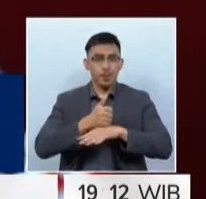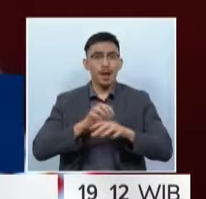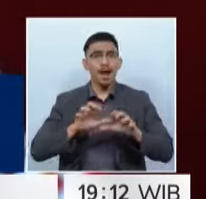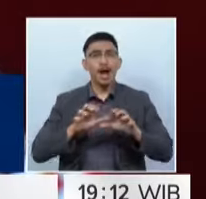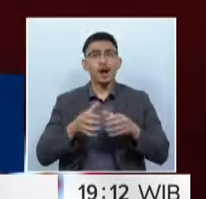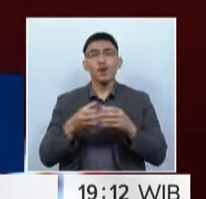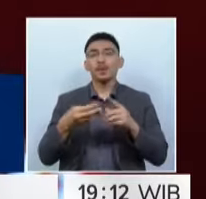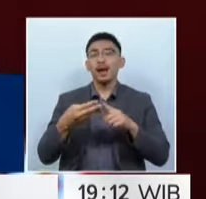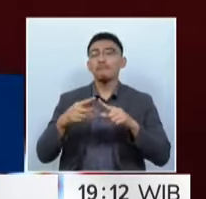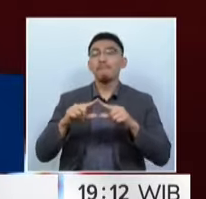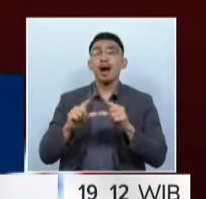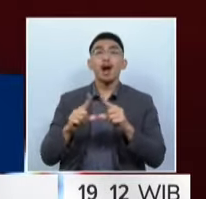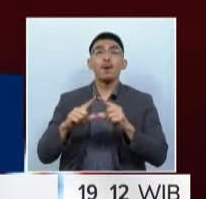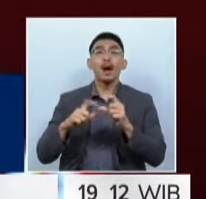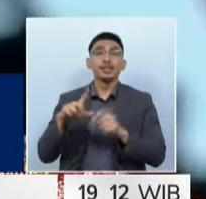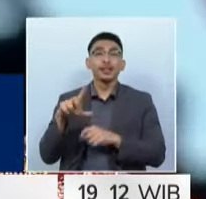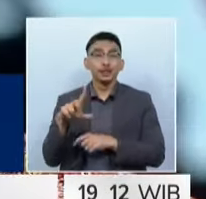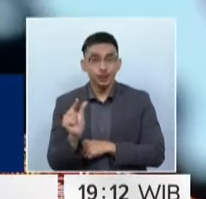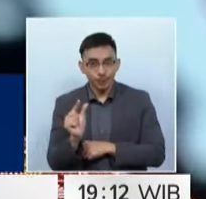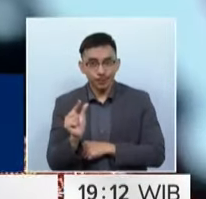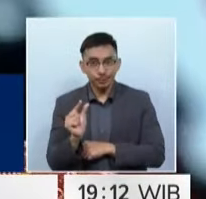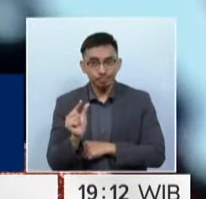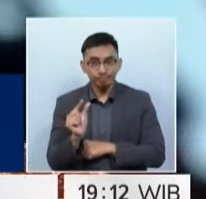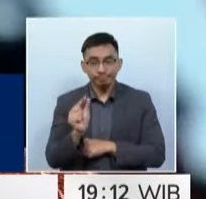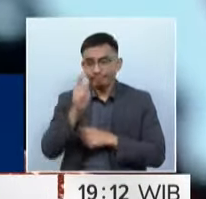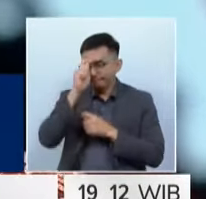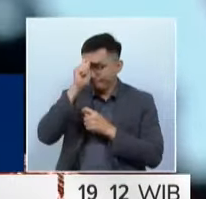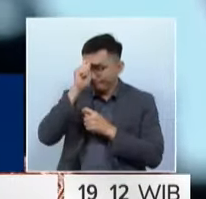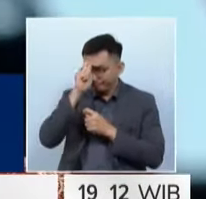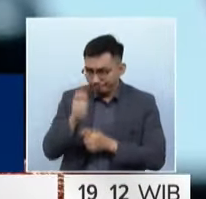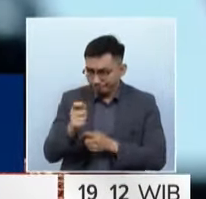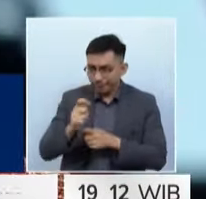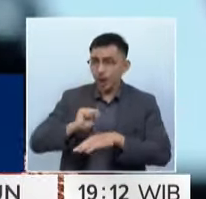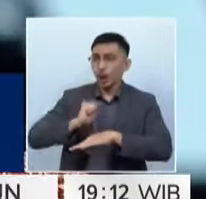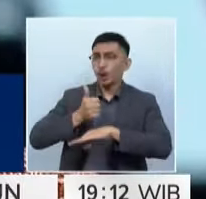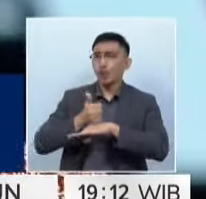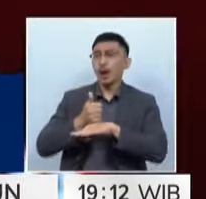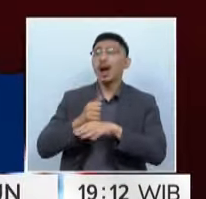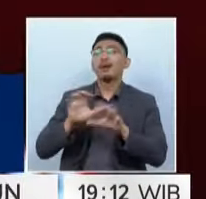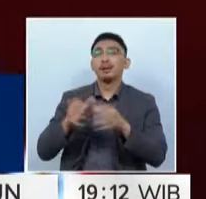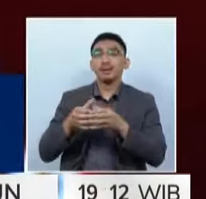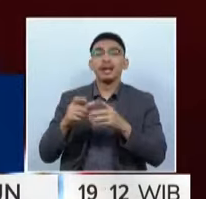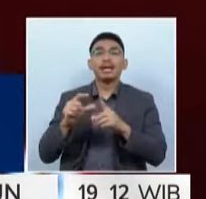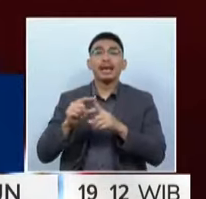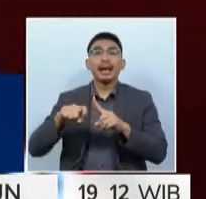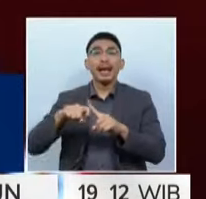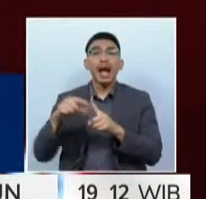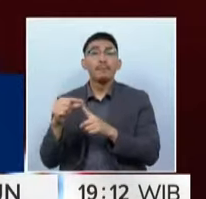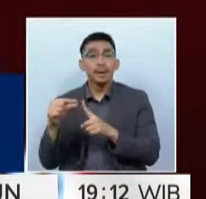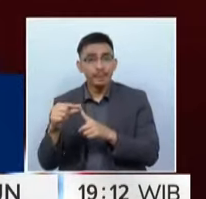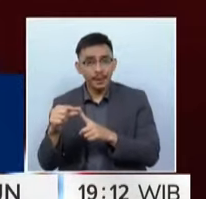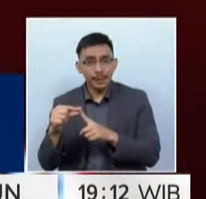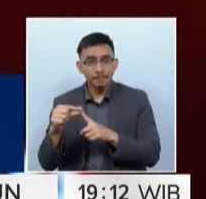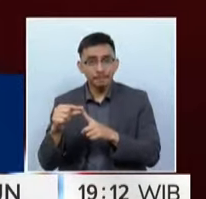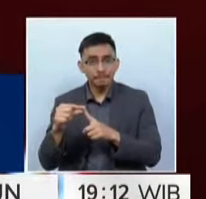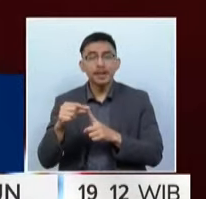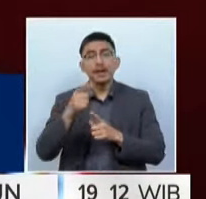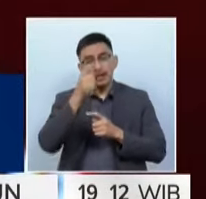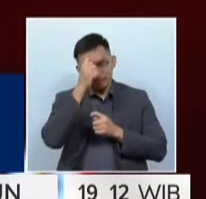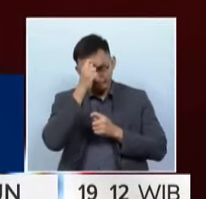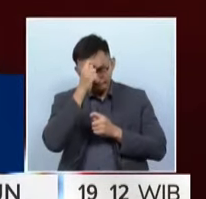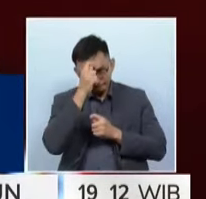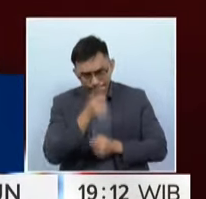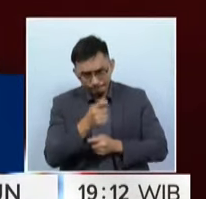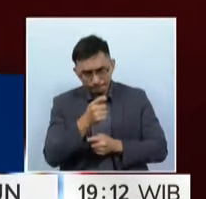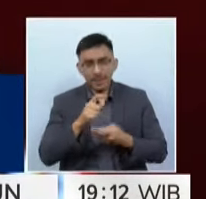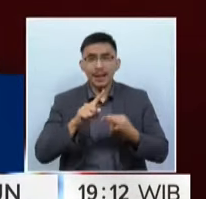Bawaslu yang kami hormati ketua dan para anggota dikpp yang kami hormati rekan sejawat para